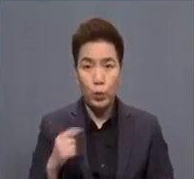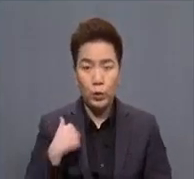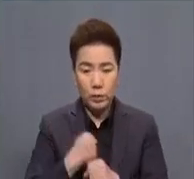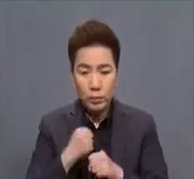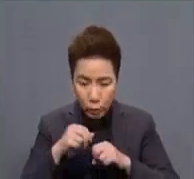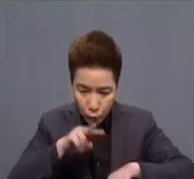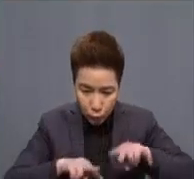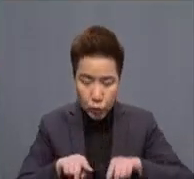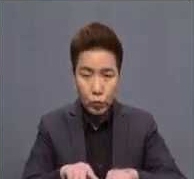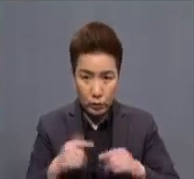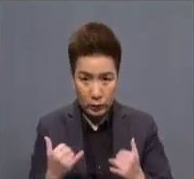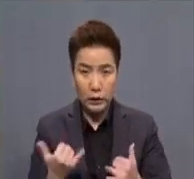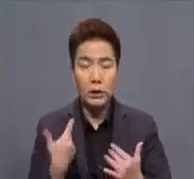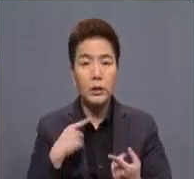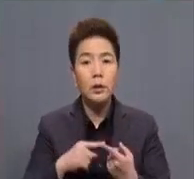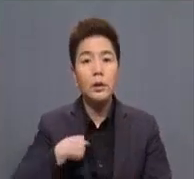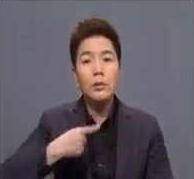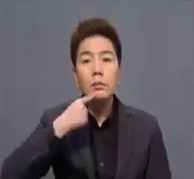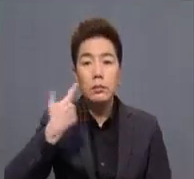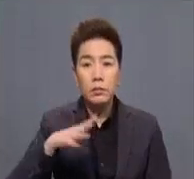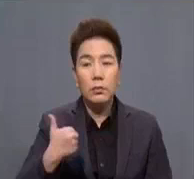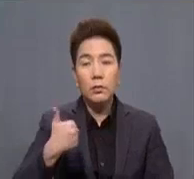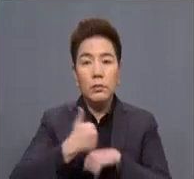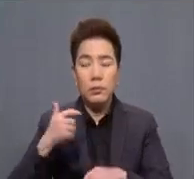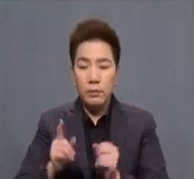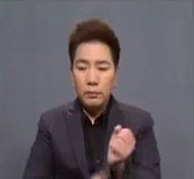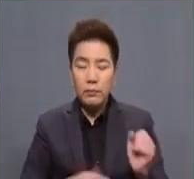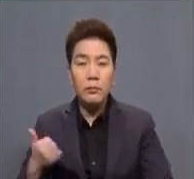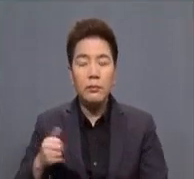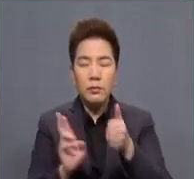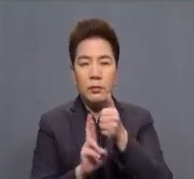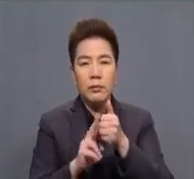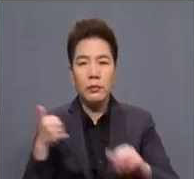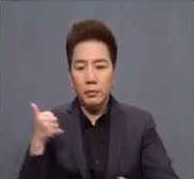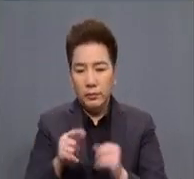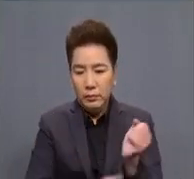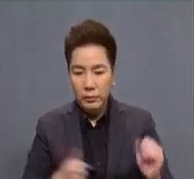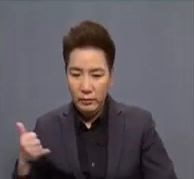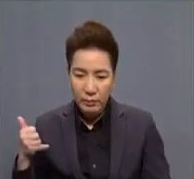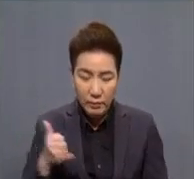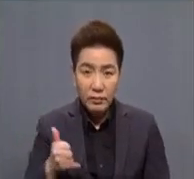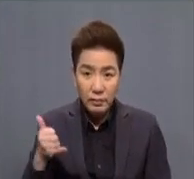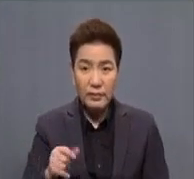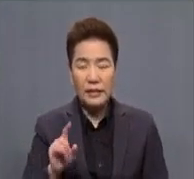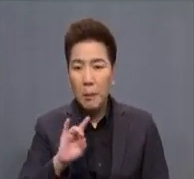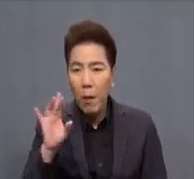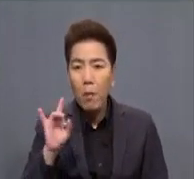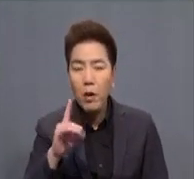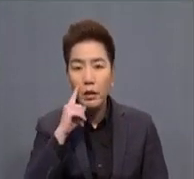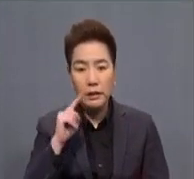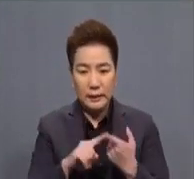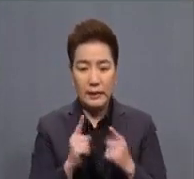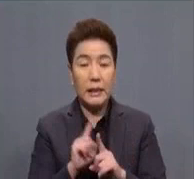การสืบหานะครับอย่างที่บอกไปนะฮะท่านผู้ว่านานๆมาทีไอ้ท่านรองแหมท่านรองผู้ว่ามันนานมาทีแต่ว่าคุณ